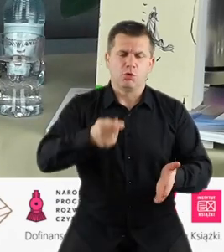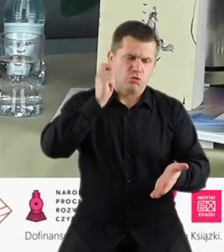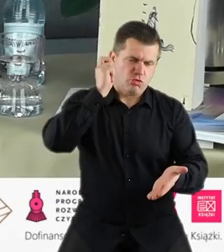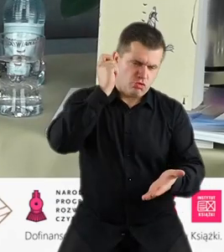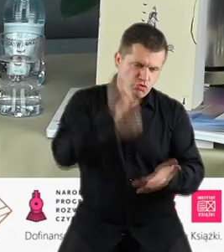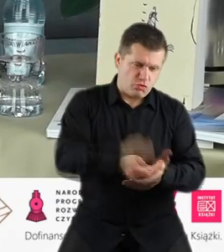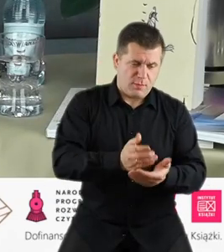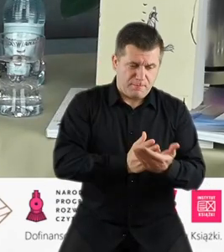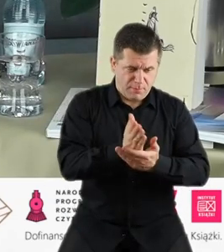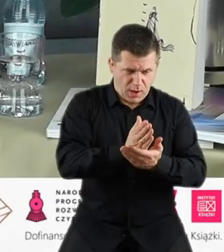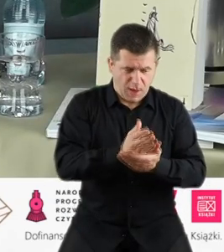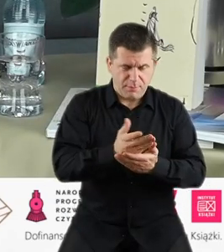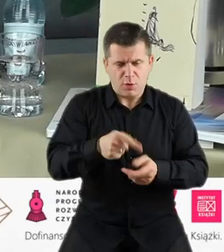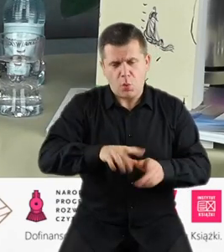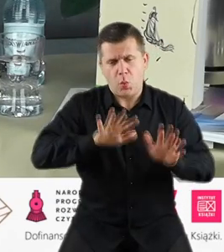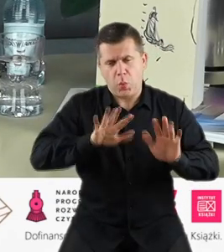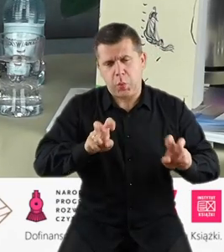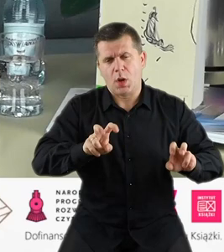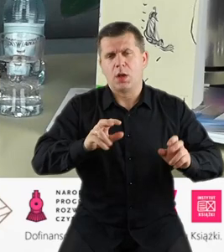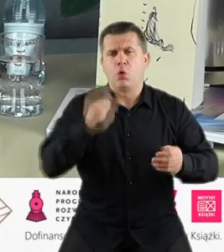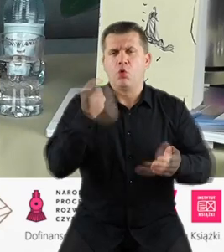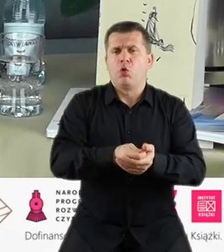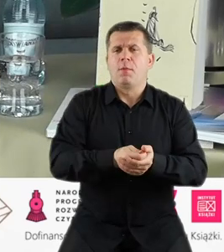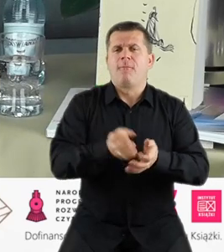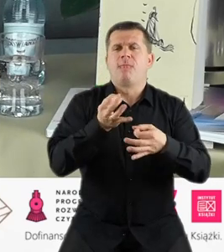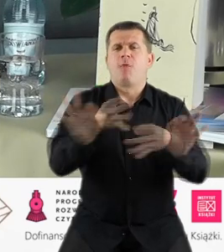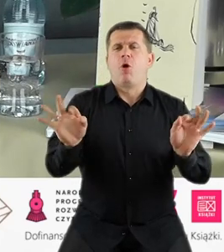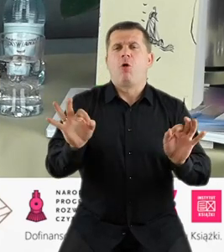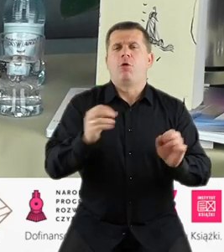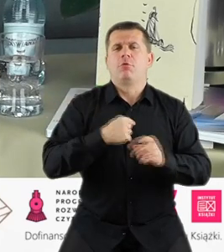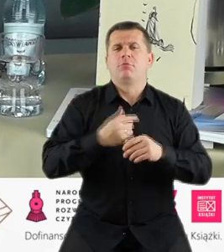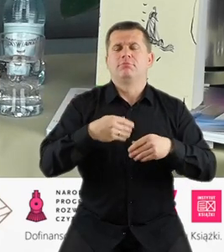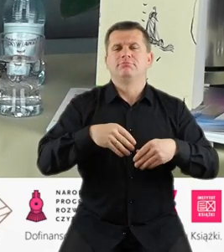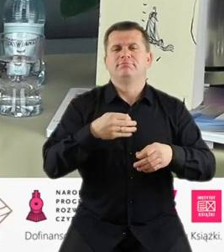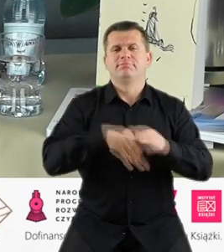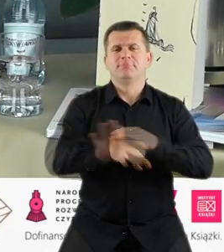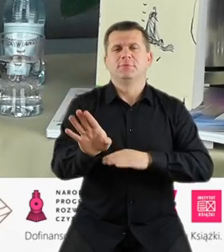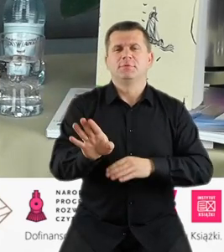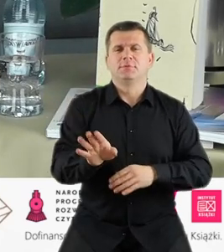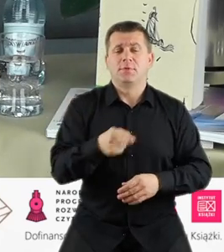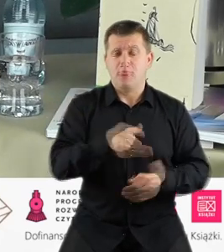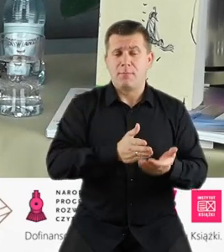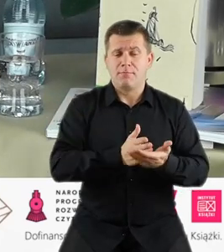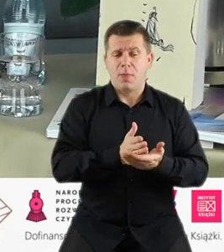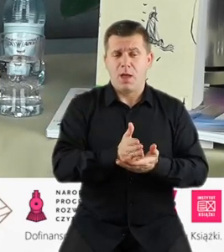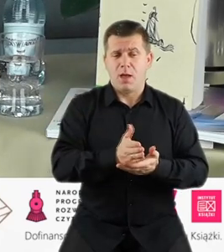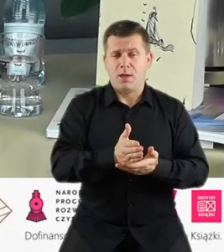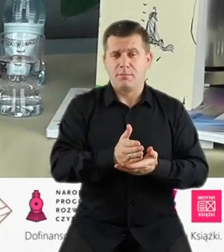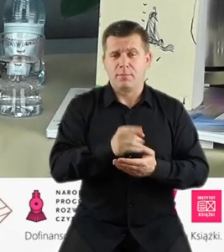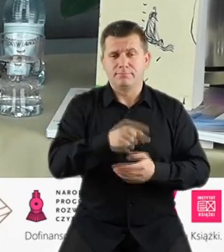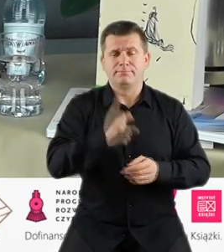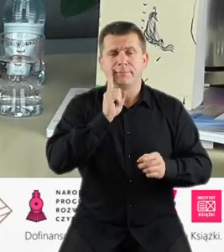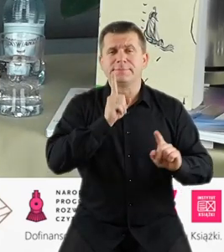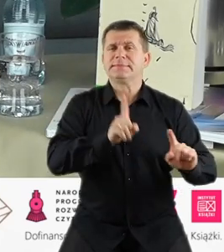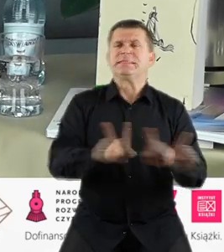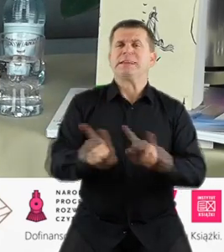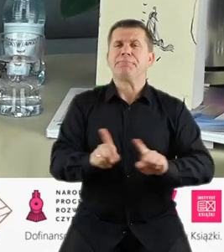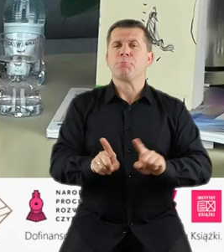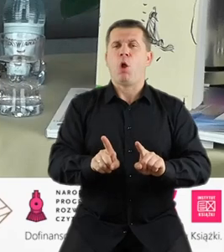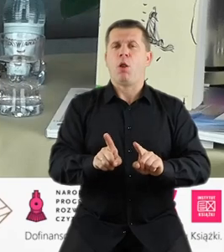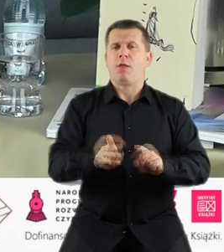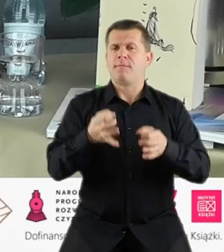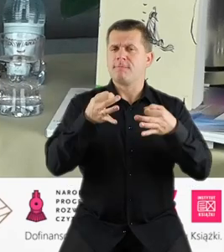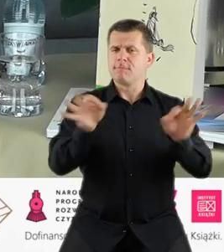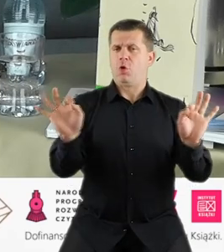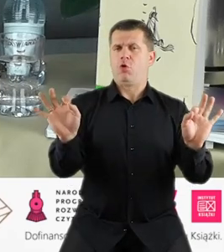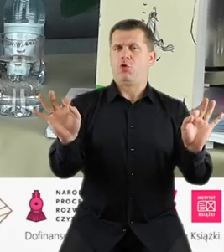kupi sobie za tę mapę wolność i ją traci. To jest takie, no właśnie, ta mapa może być także symbolem wolności,